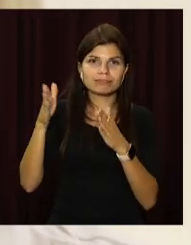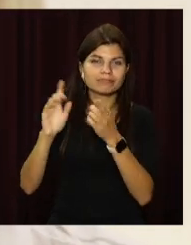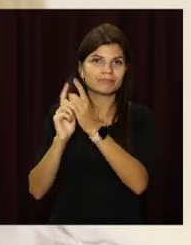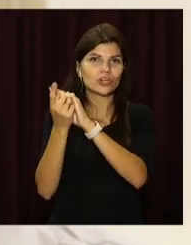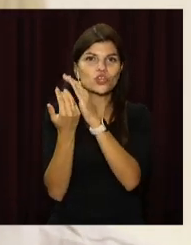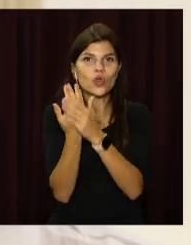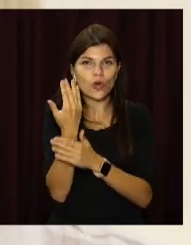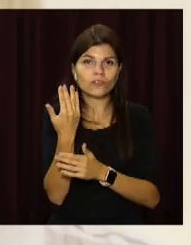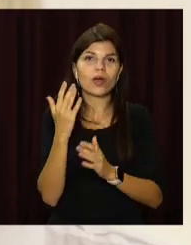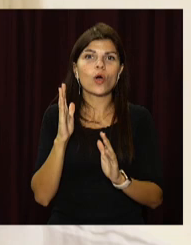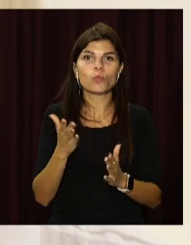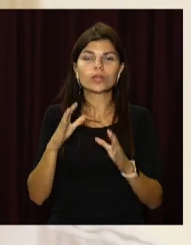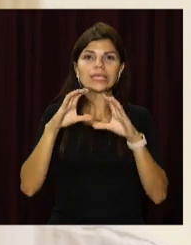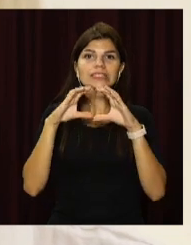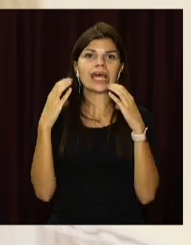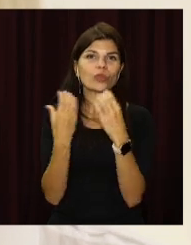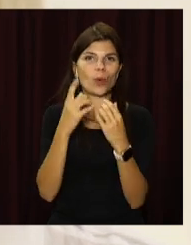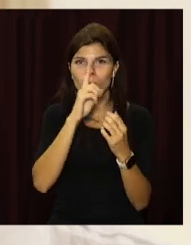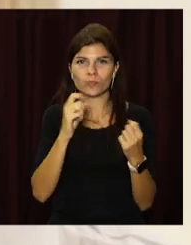Буде упорядкування стадіону,